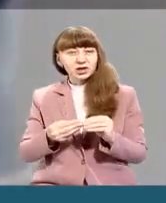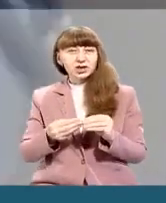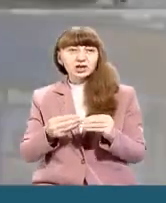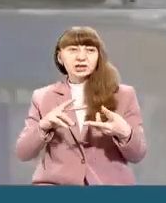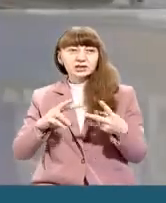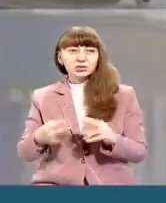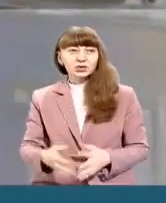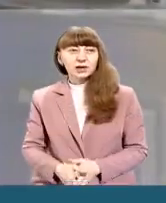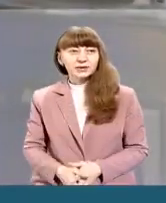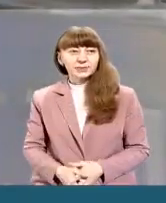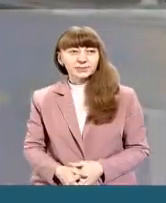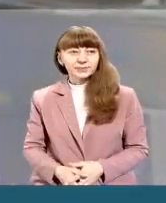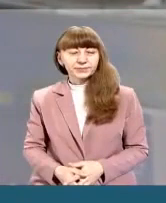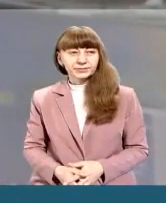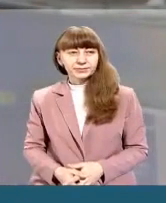демократических реформ.